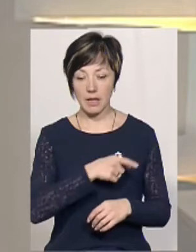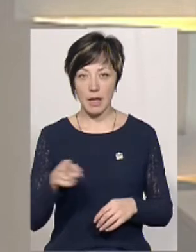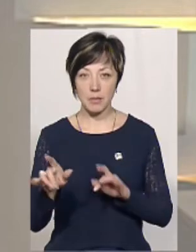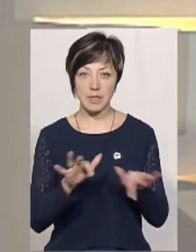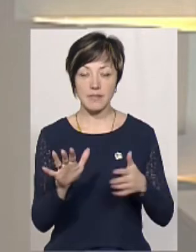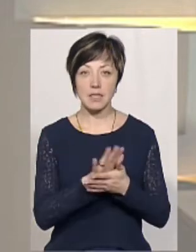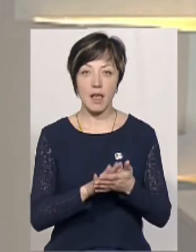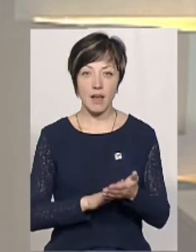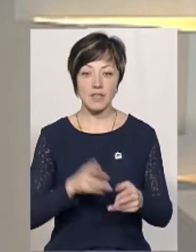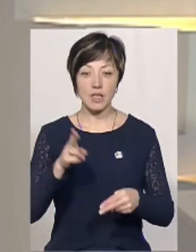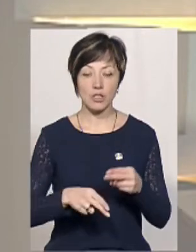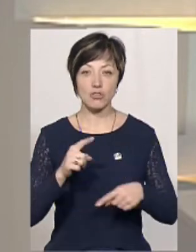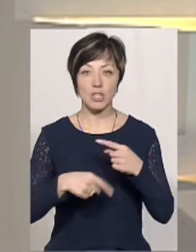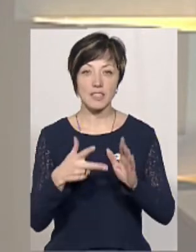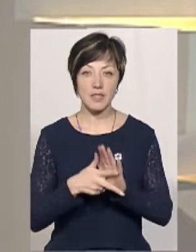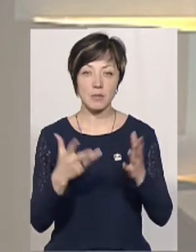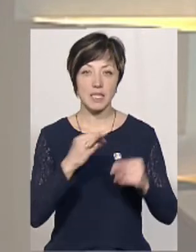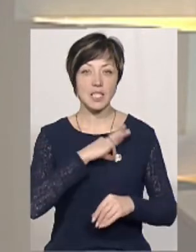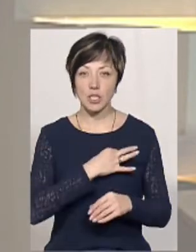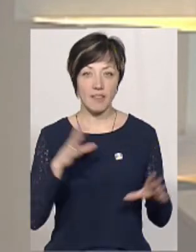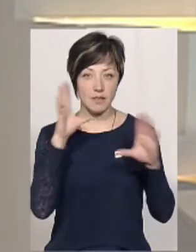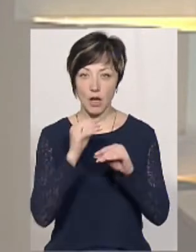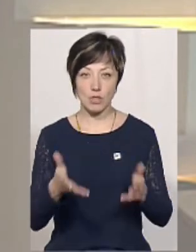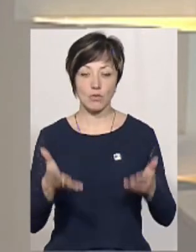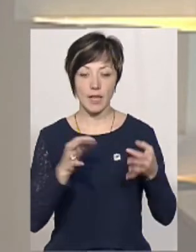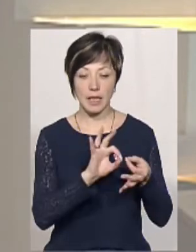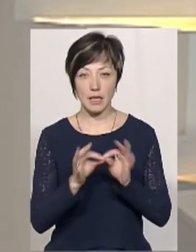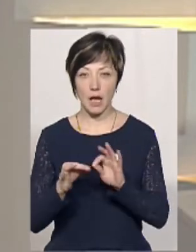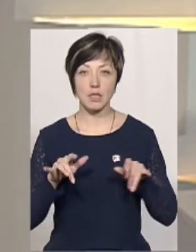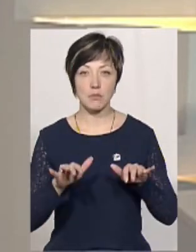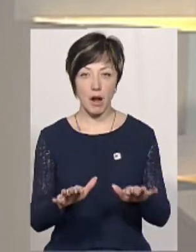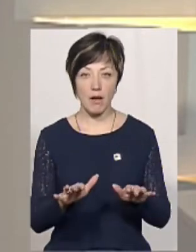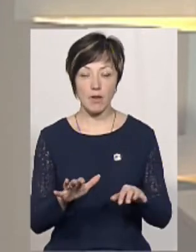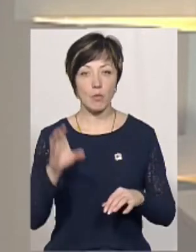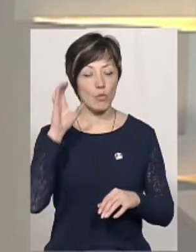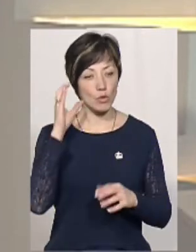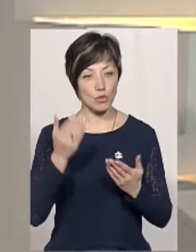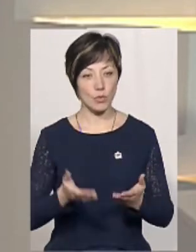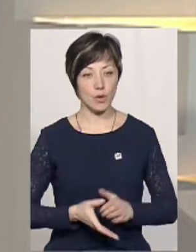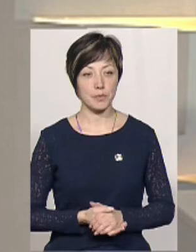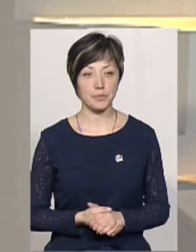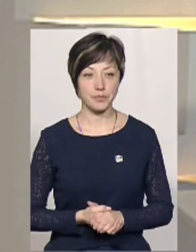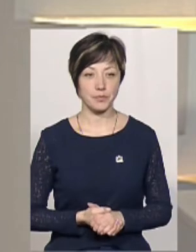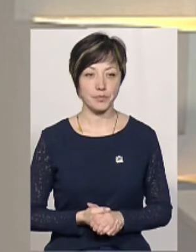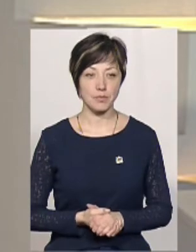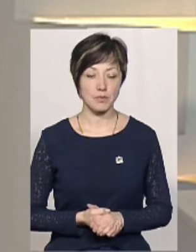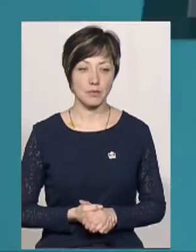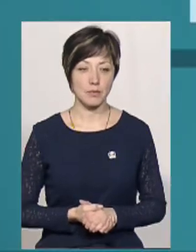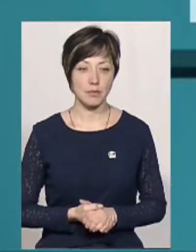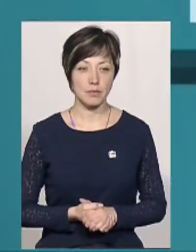заяви закінчується через 8 днів, і слідчі не встигають з'ясувати деталі справи. Послухаємо її телефоном.